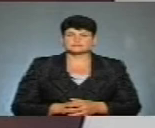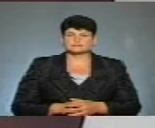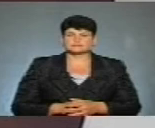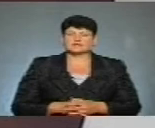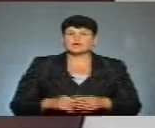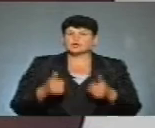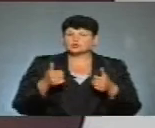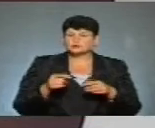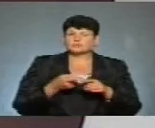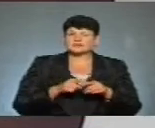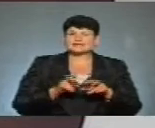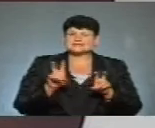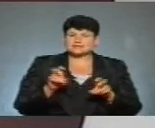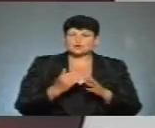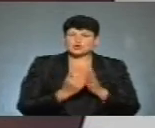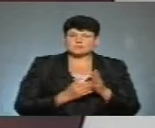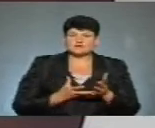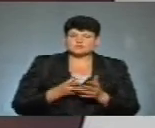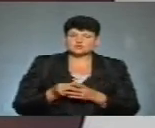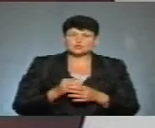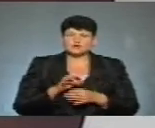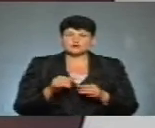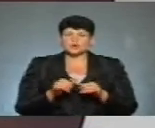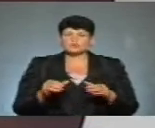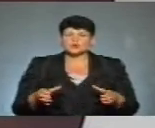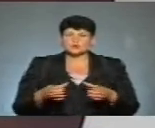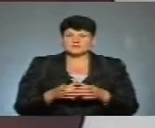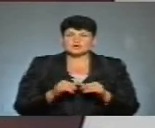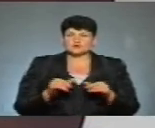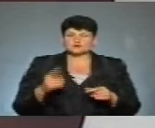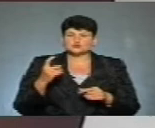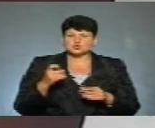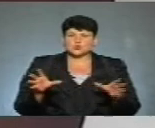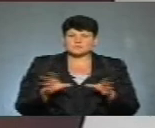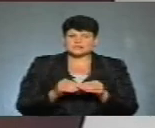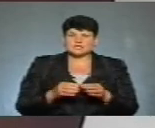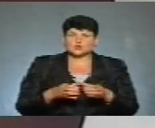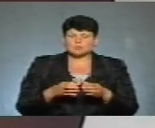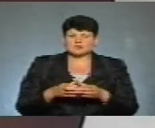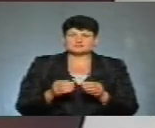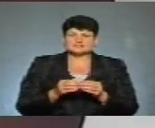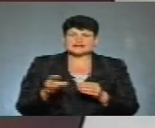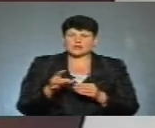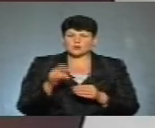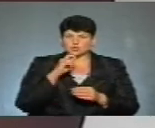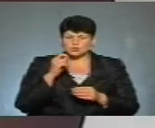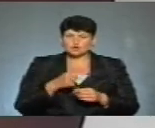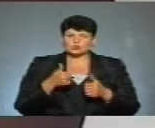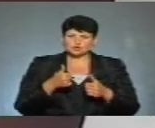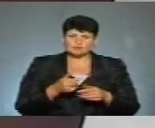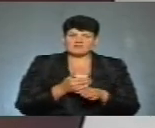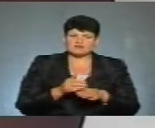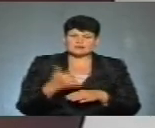Добре, це програма, яка фінансує проєкти з розвитку громад. На розвиток 100 об'єднаних громад у 10 регіонах України Добре